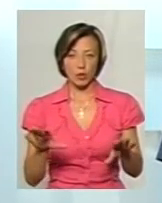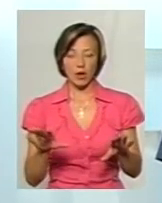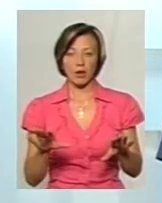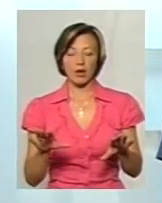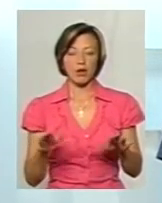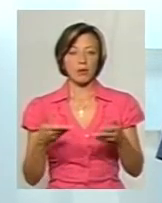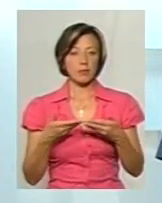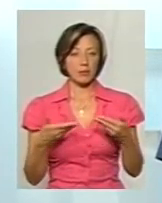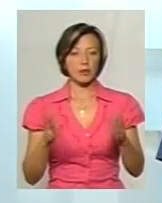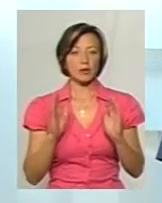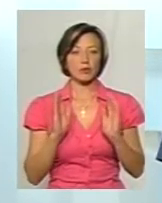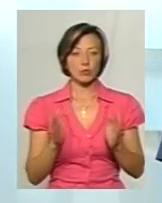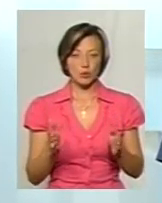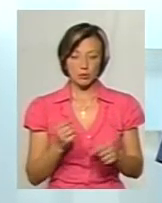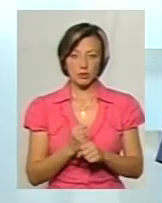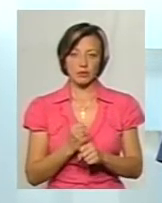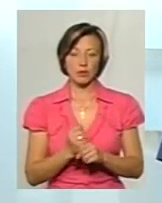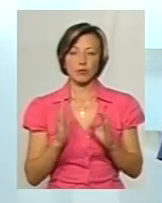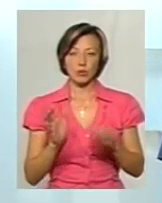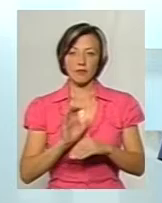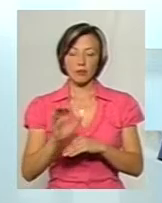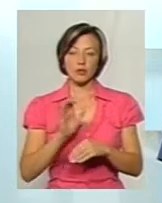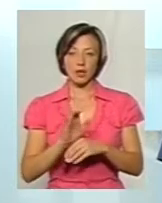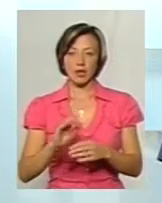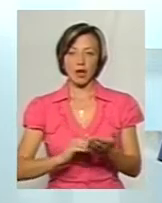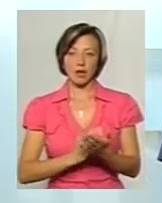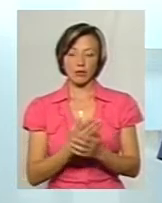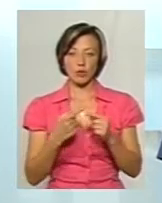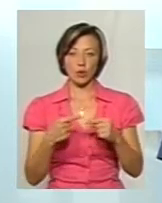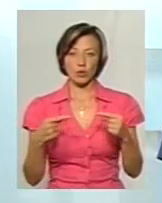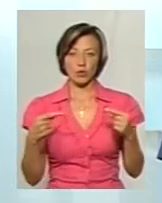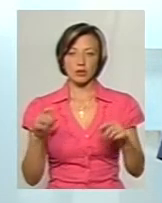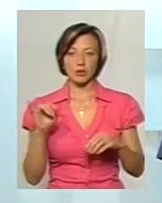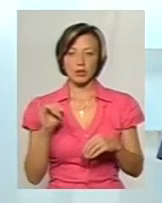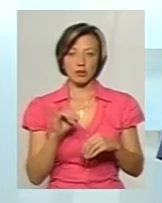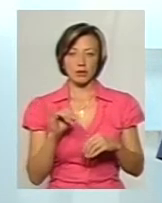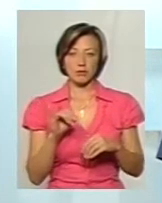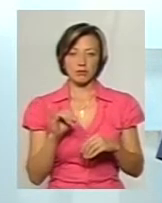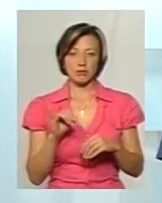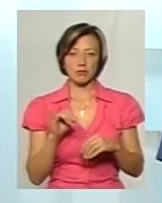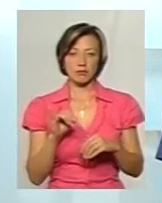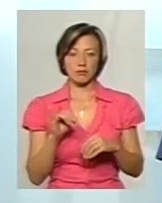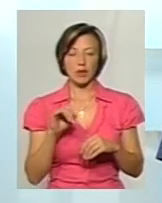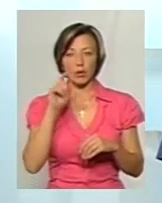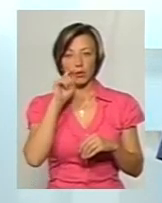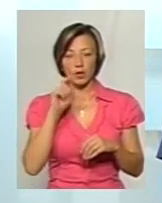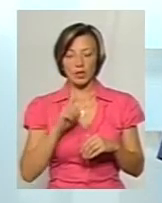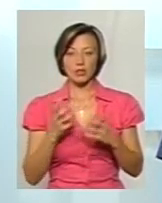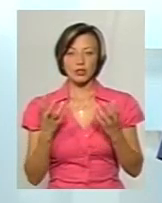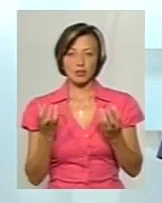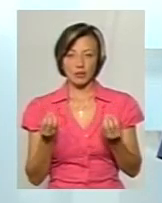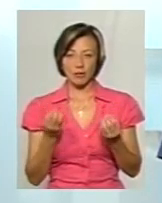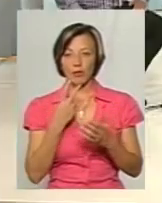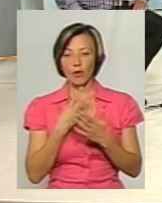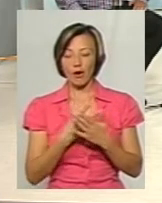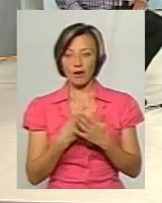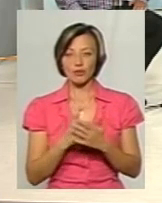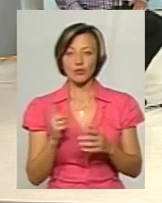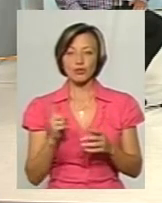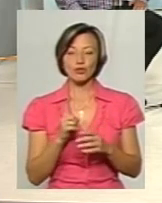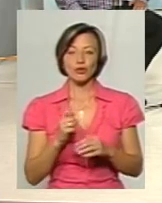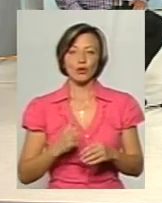ми будемо працювати, ми будемо випускати якісну продукцію. І Україна ще покаже, що